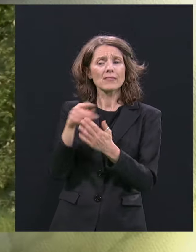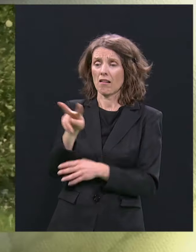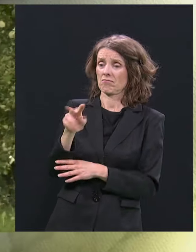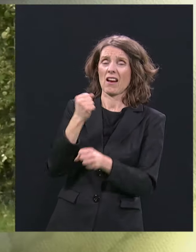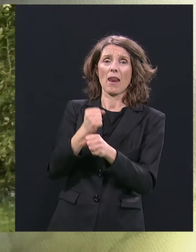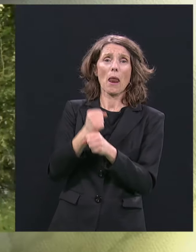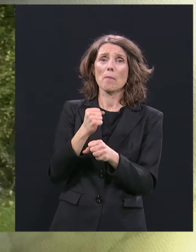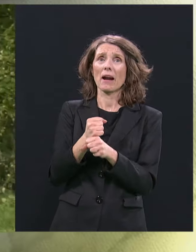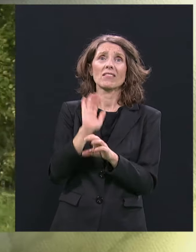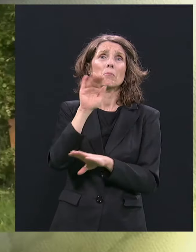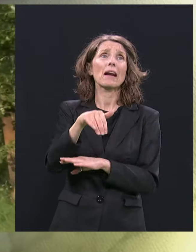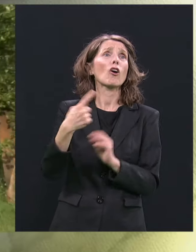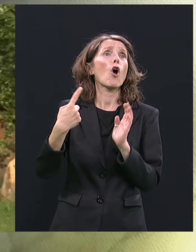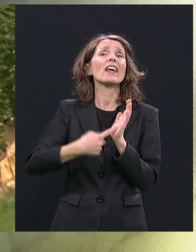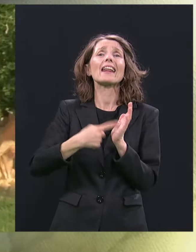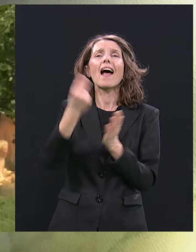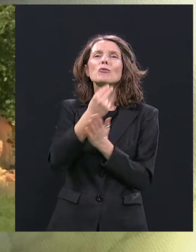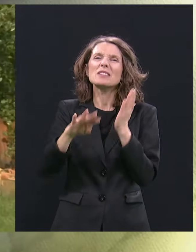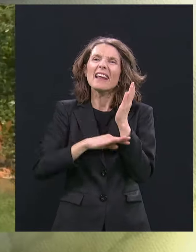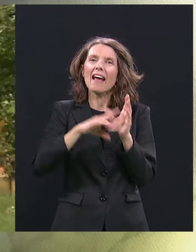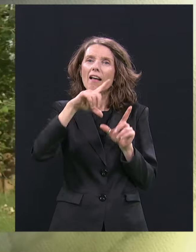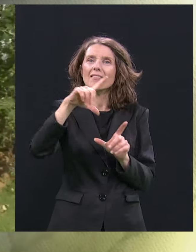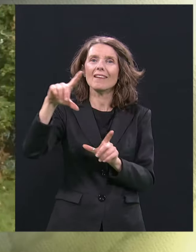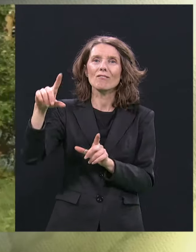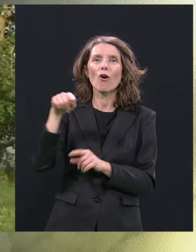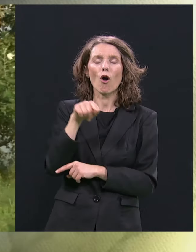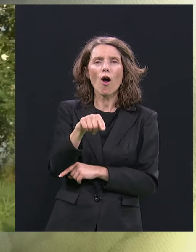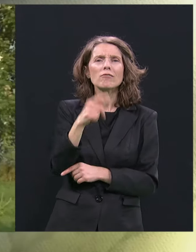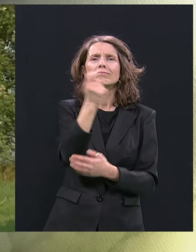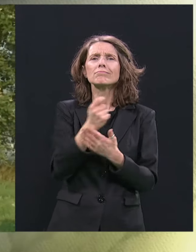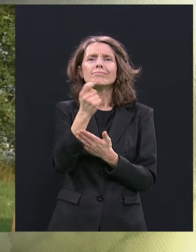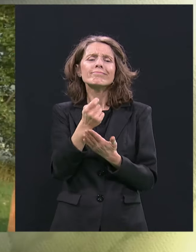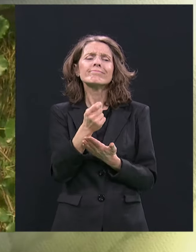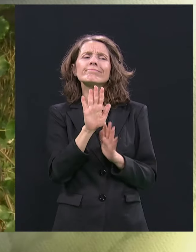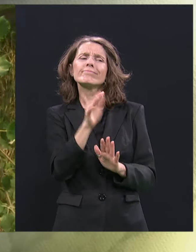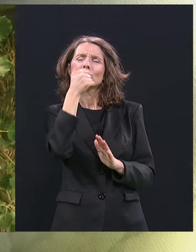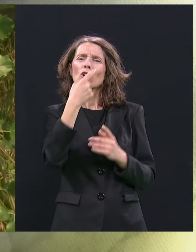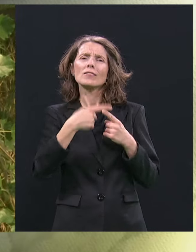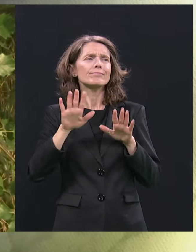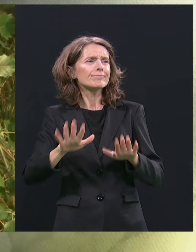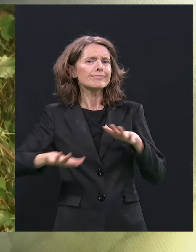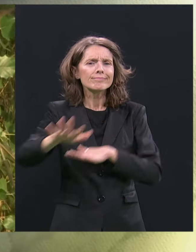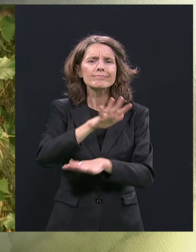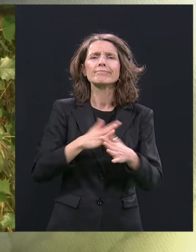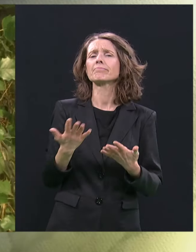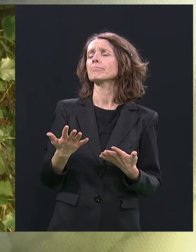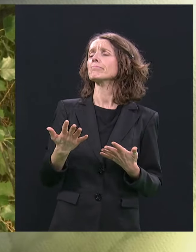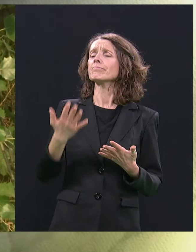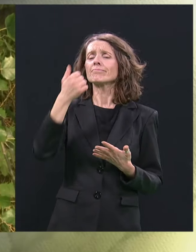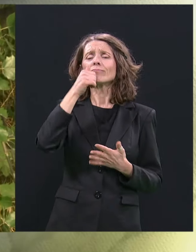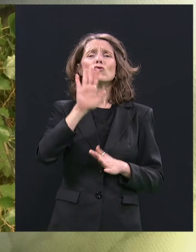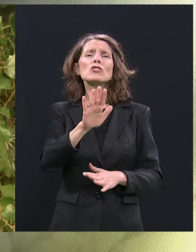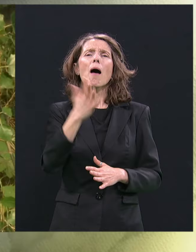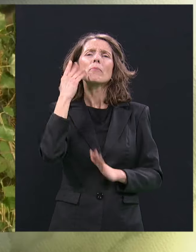1000 slika na drvenim panelima. Na njima su ličnosti koje nose specifičan karakter, snagu vremena u kome